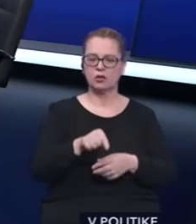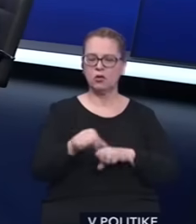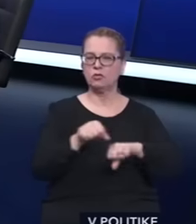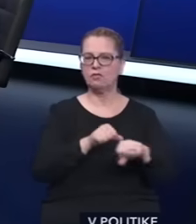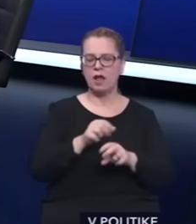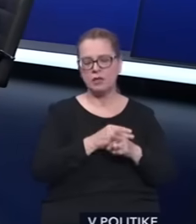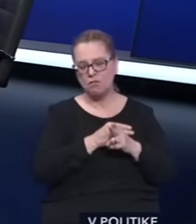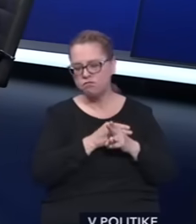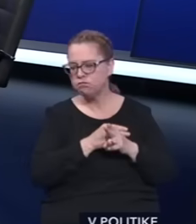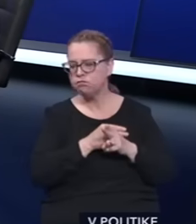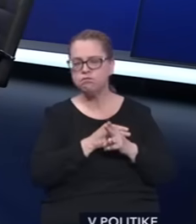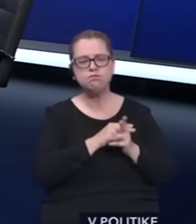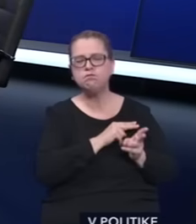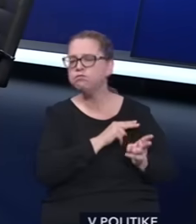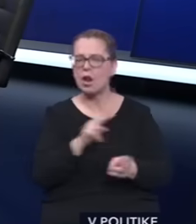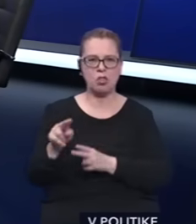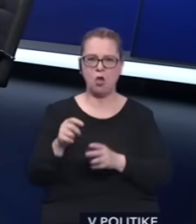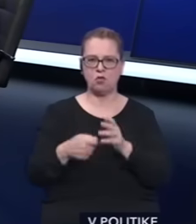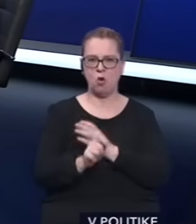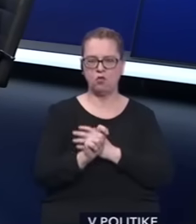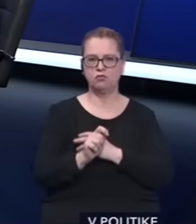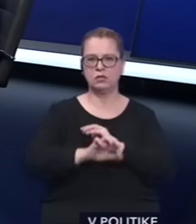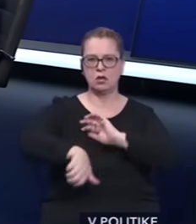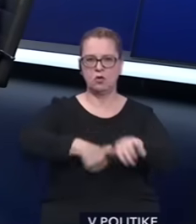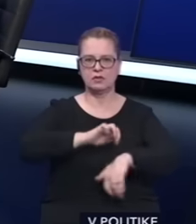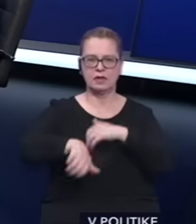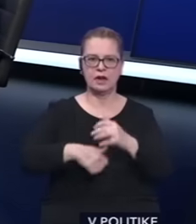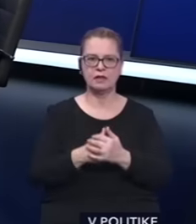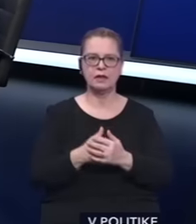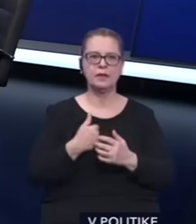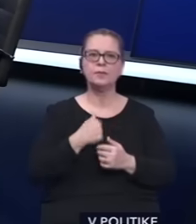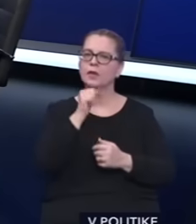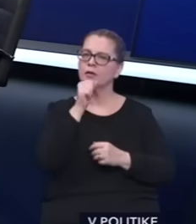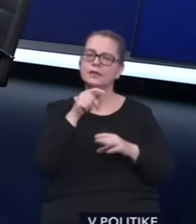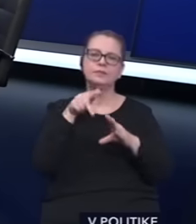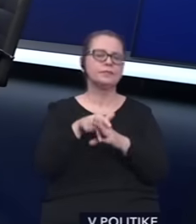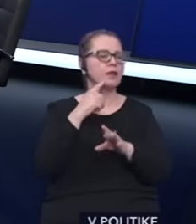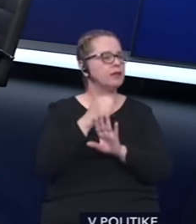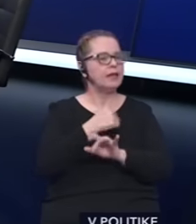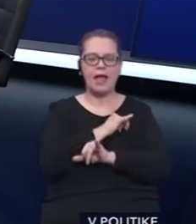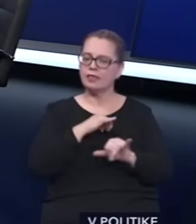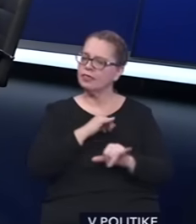a rozkrádania. A už sa nedáme pošpíňovať. Ja teda nechcem ísť do nejakého osobného do